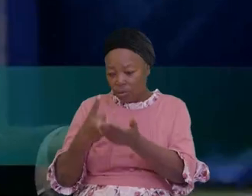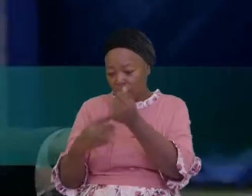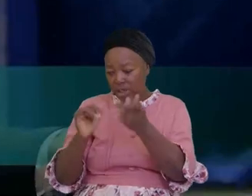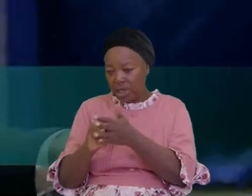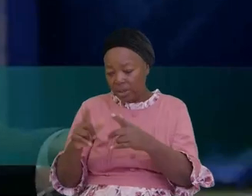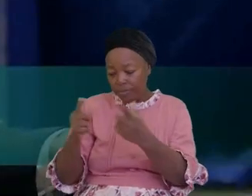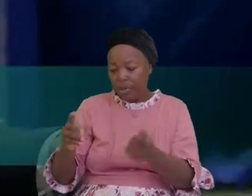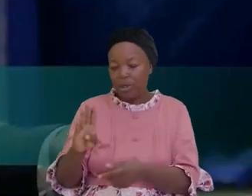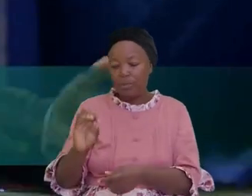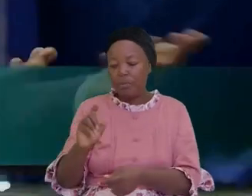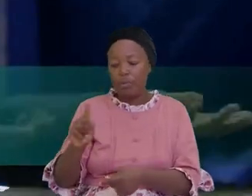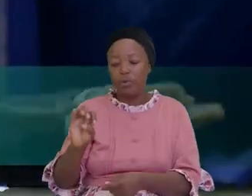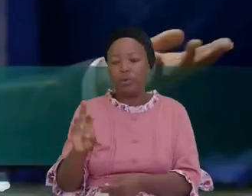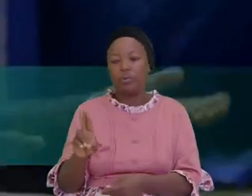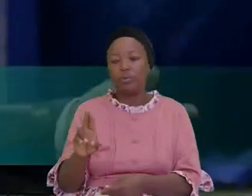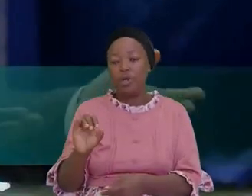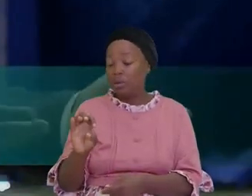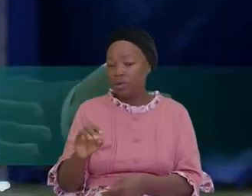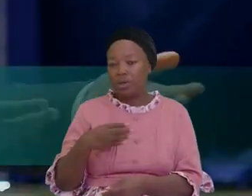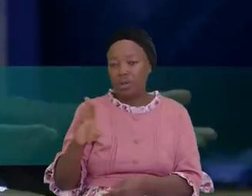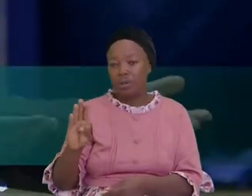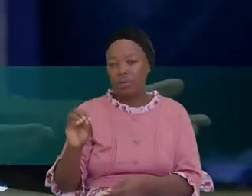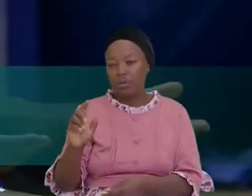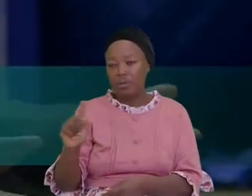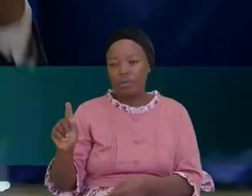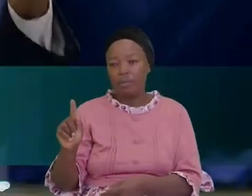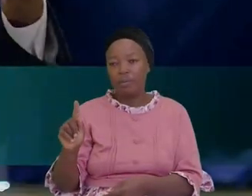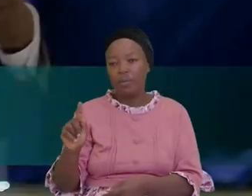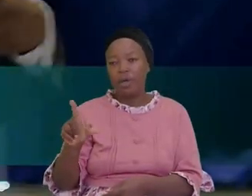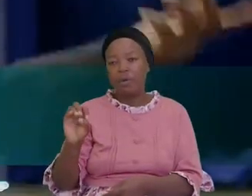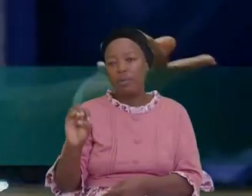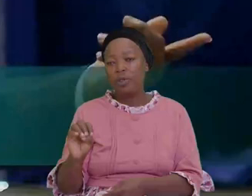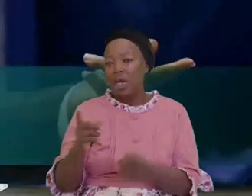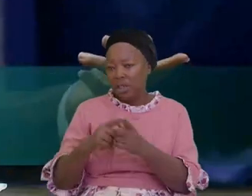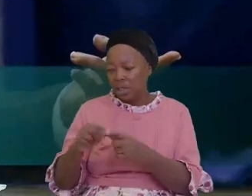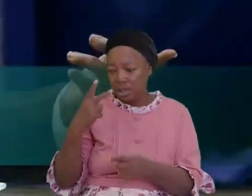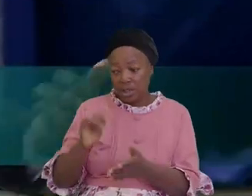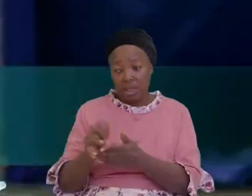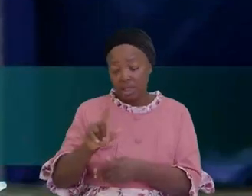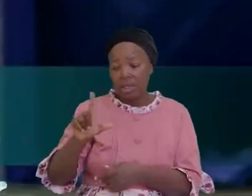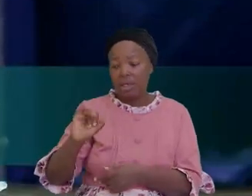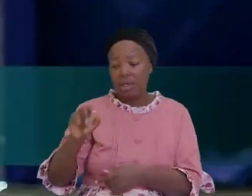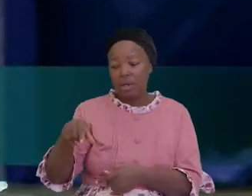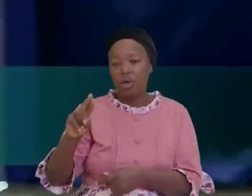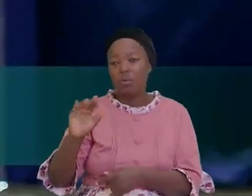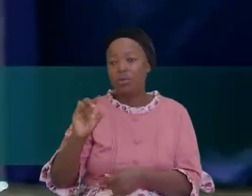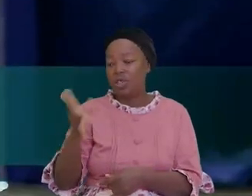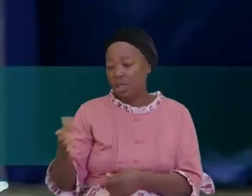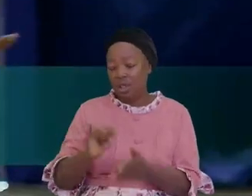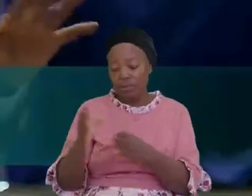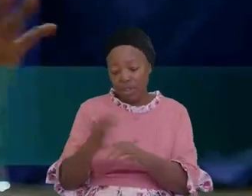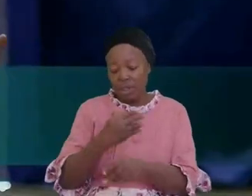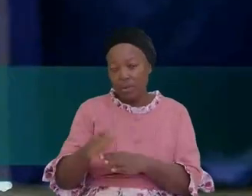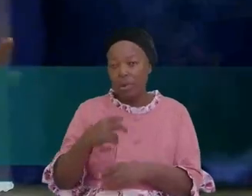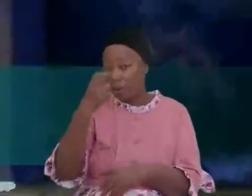Le docteur tient la grande bouteille et il dit, le liquide ici qui va ôter